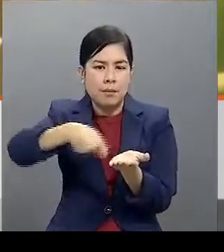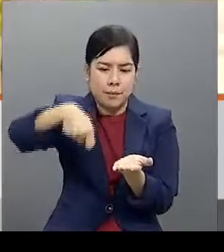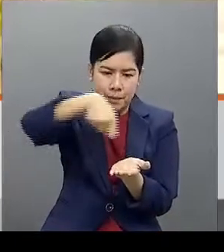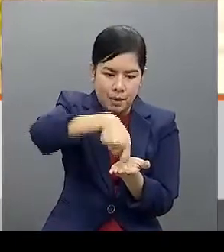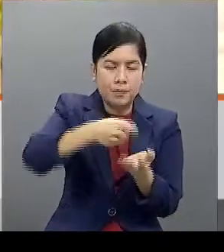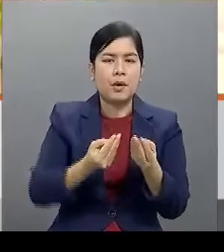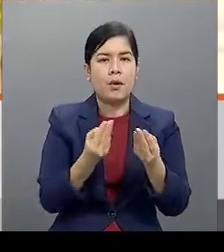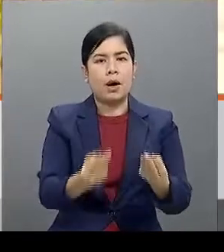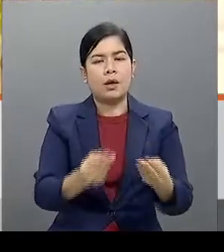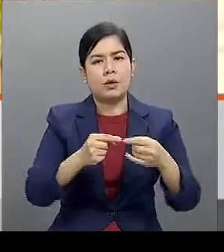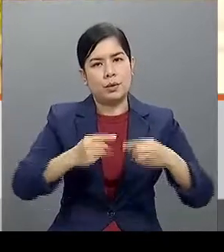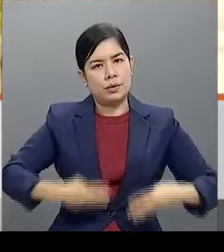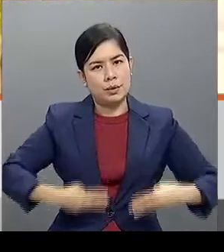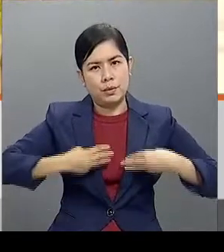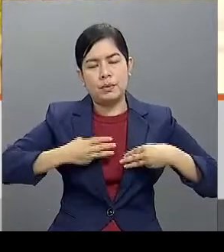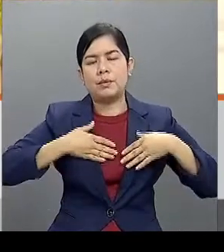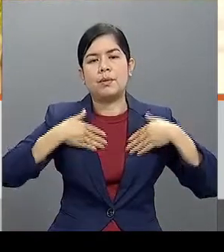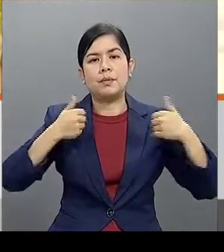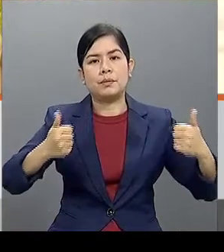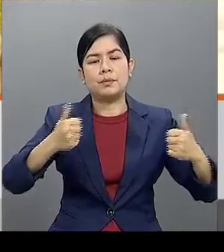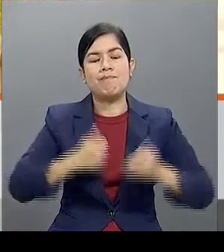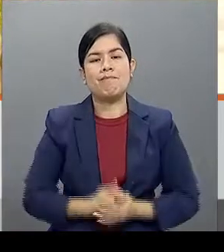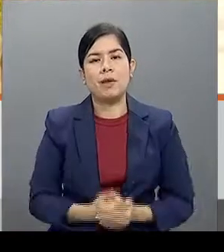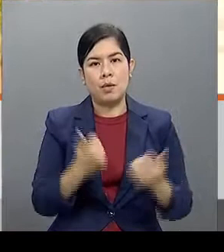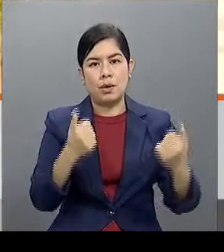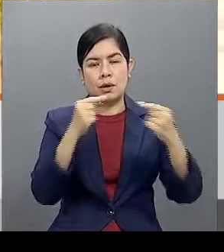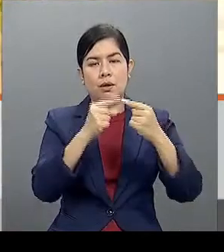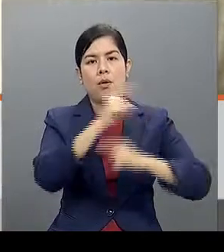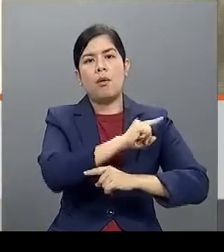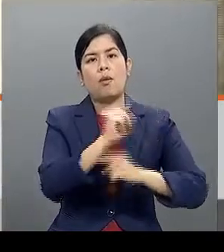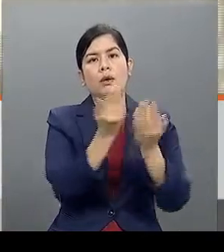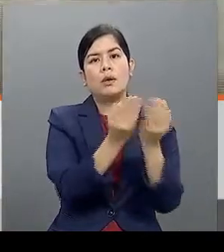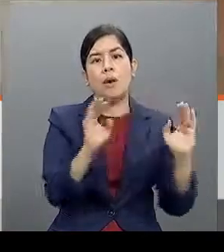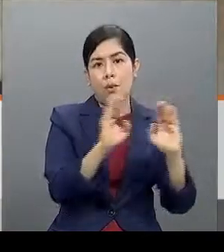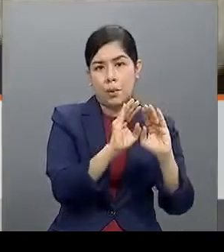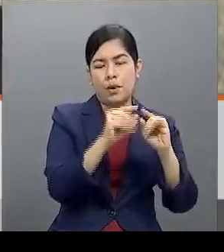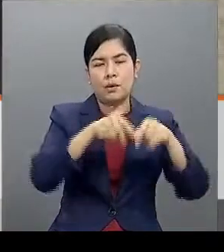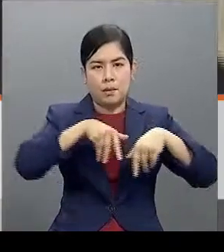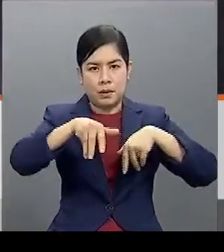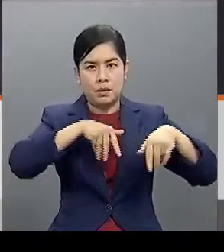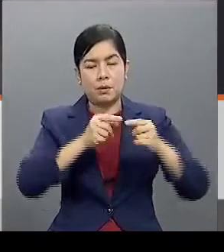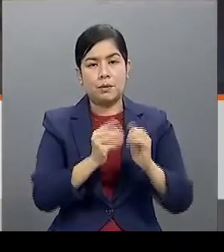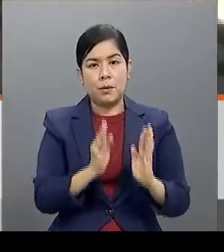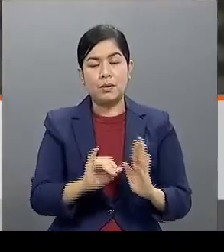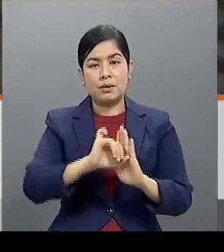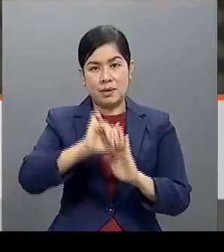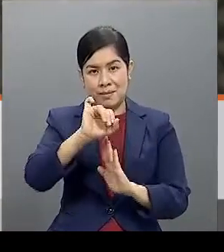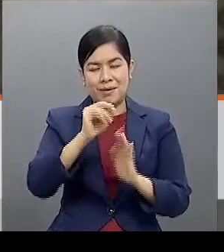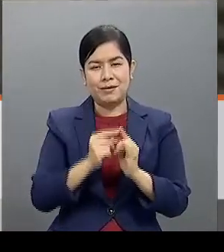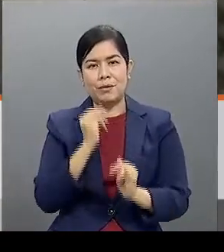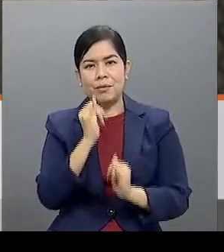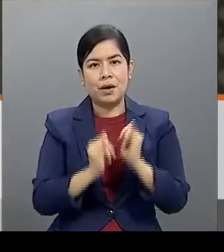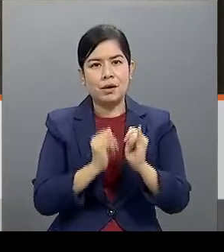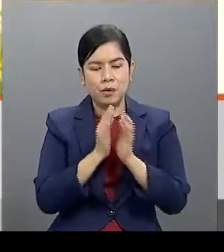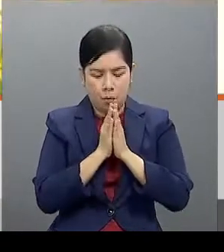คลและวันนี้นะครับเป็นวันครอบครัวชาวเชียงใหม่หลายคนนะครับพากันมาไหว้พระทำบุญแล้วก็ปัก